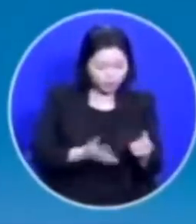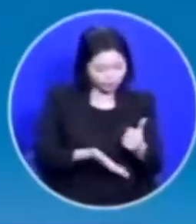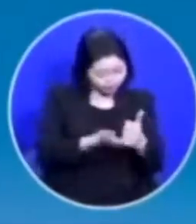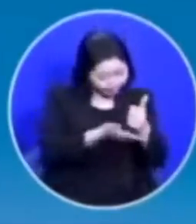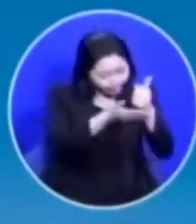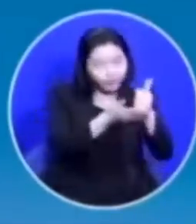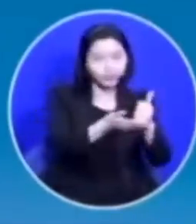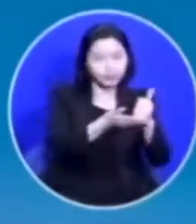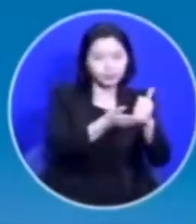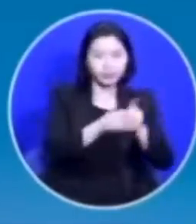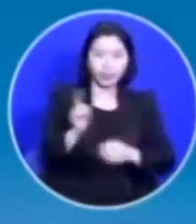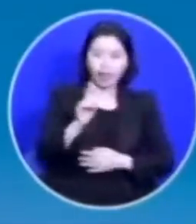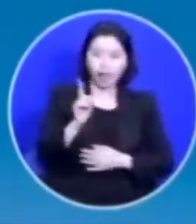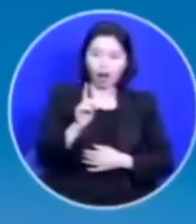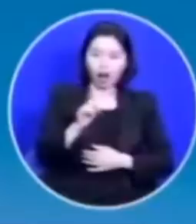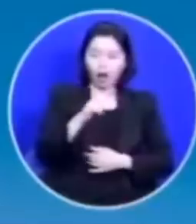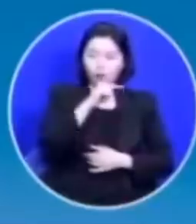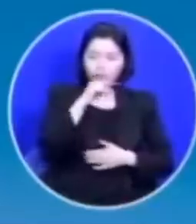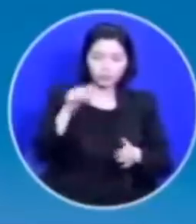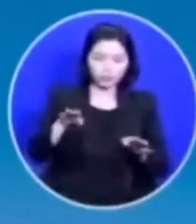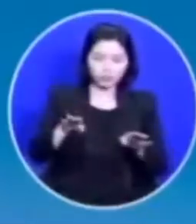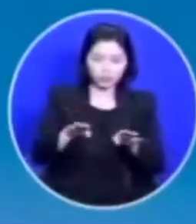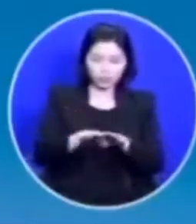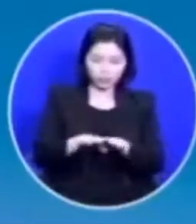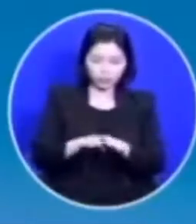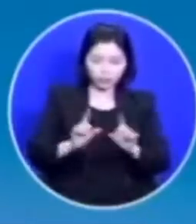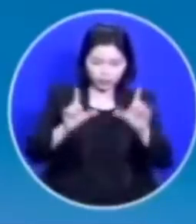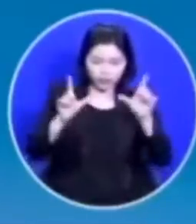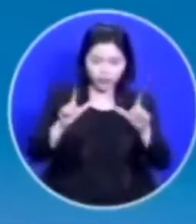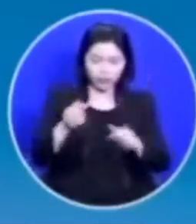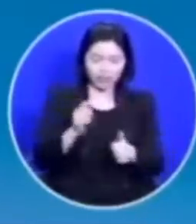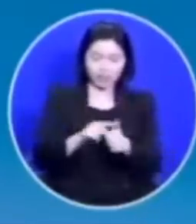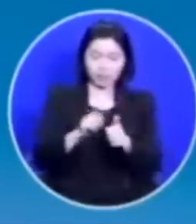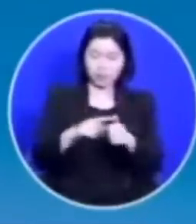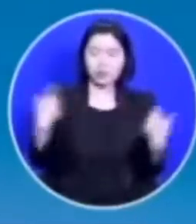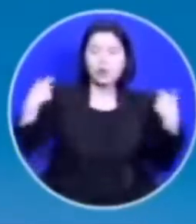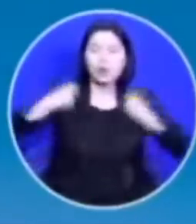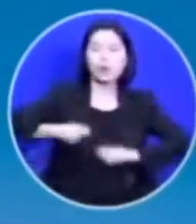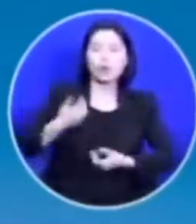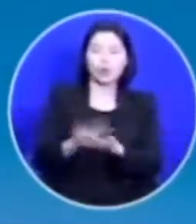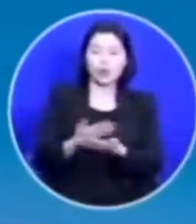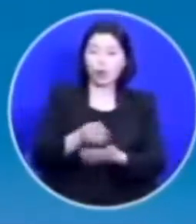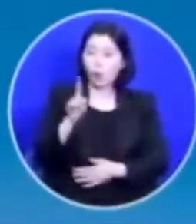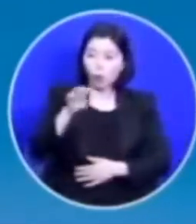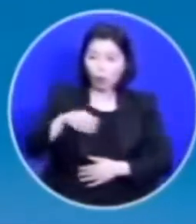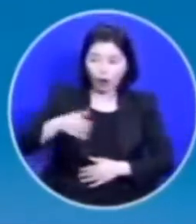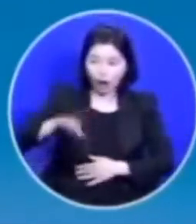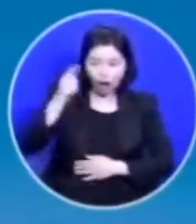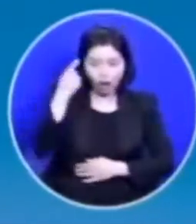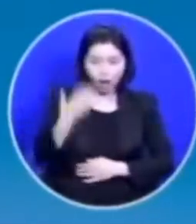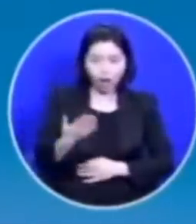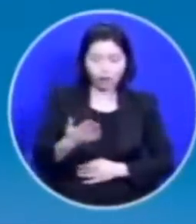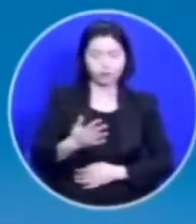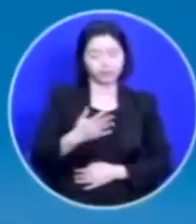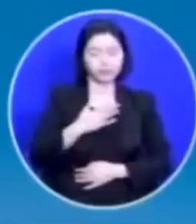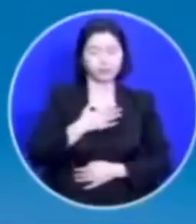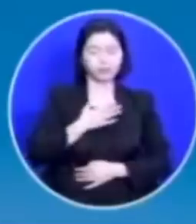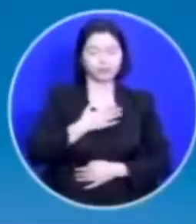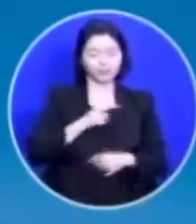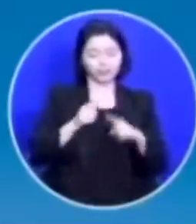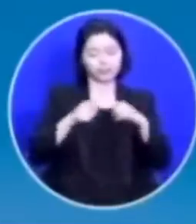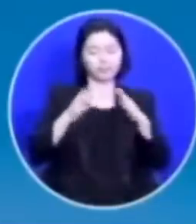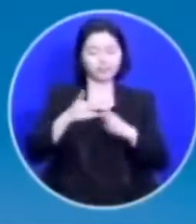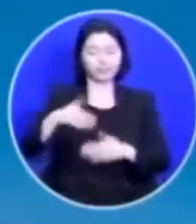주일에 남편이 외투를 달라고 들어요 오늘 어디 가시게요 나 교회 갈